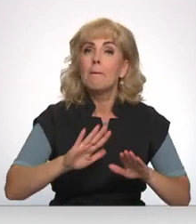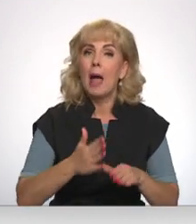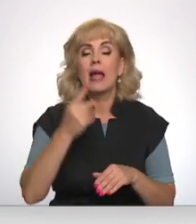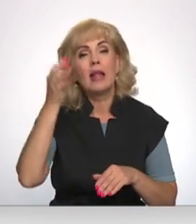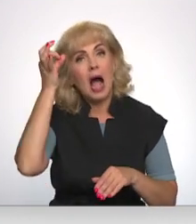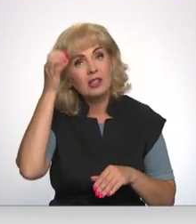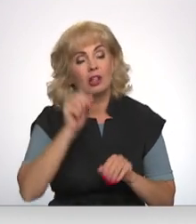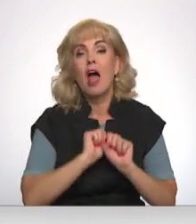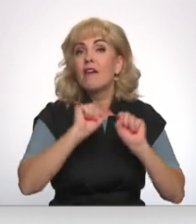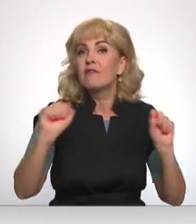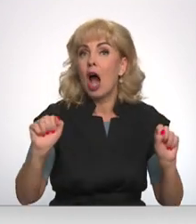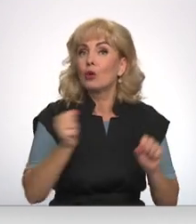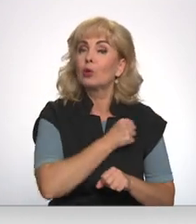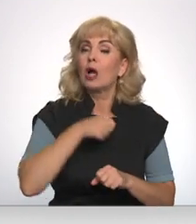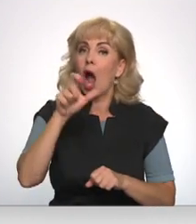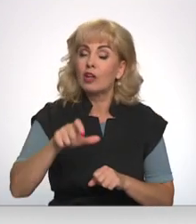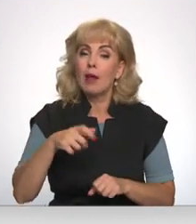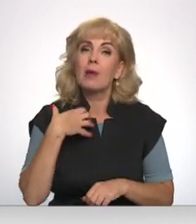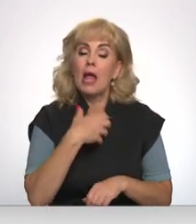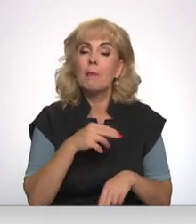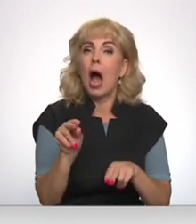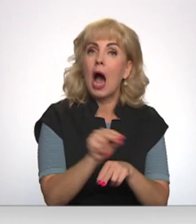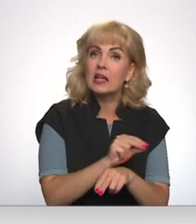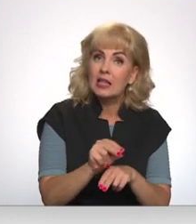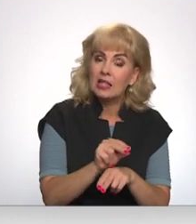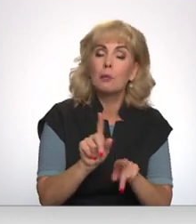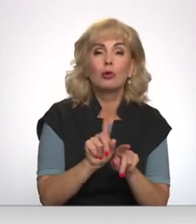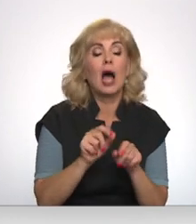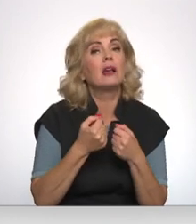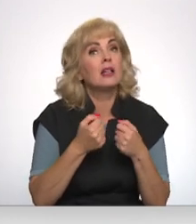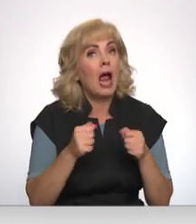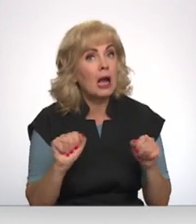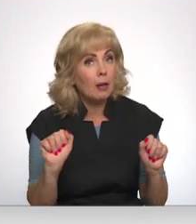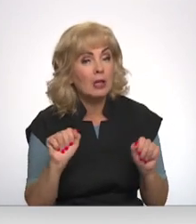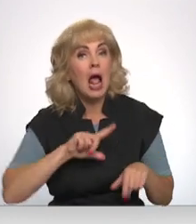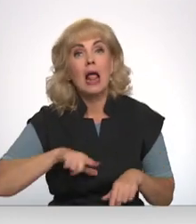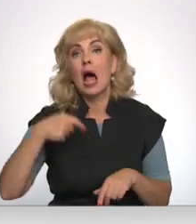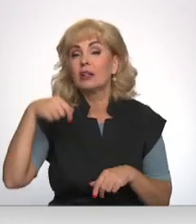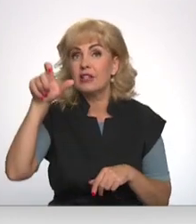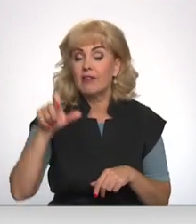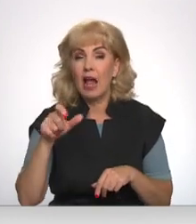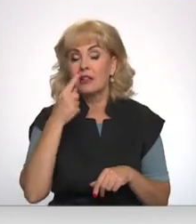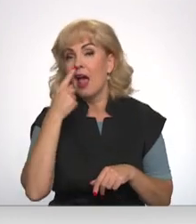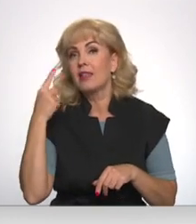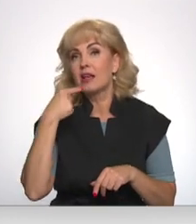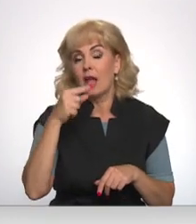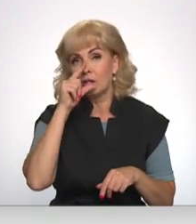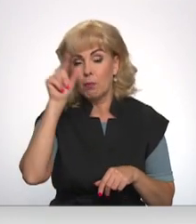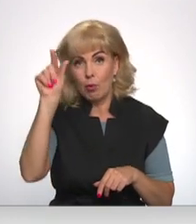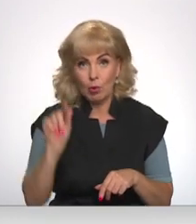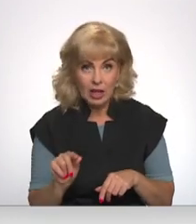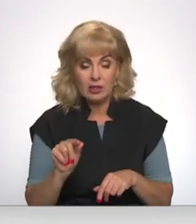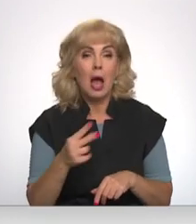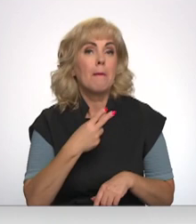tiem varonīgajiem karavīriem, kuriem nepieciešama ārstniecība un rehabilitācija. Kā Latvijas prezidents nesen teica, Putins pārsteidz